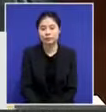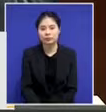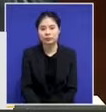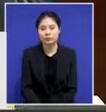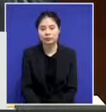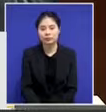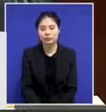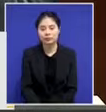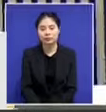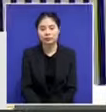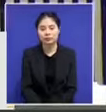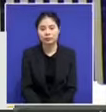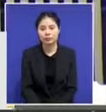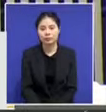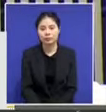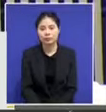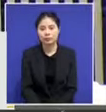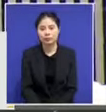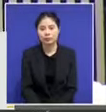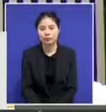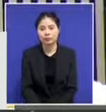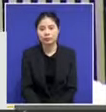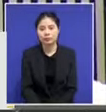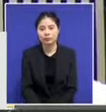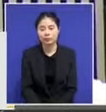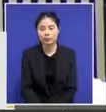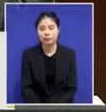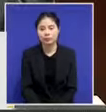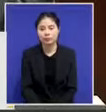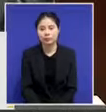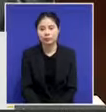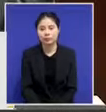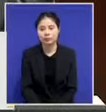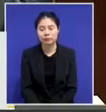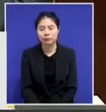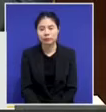าลัย พลเอกประยุทธ์จันทร์โอชาครับ